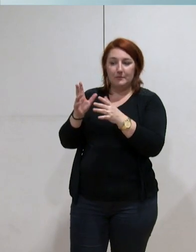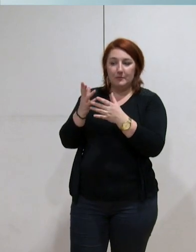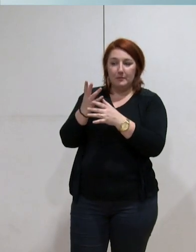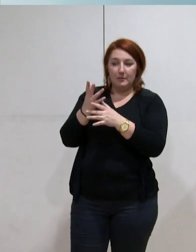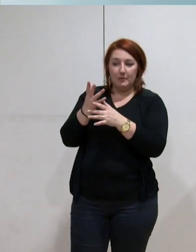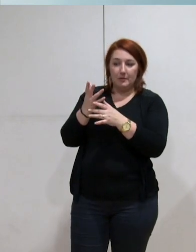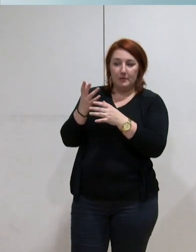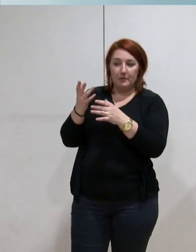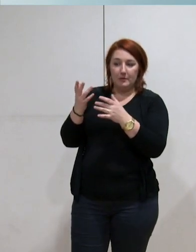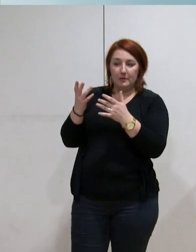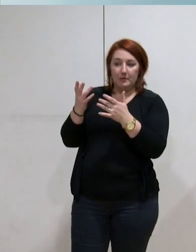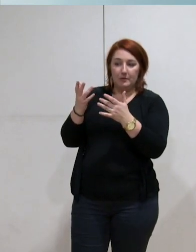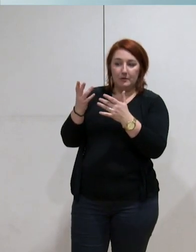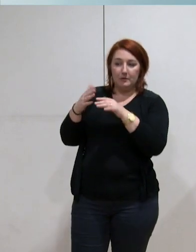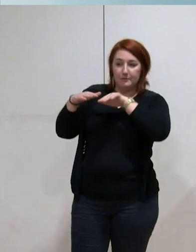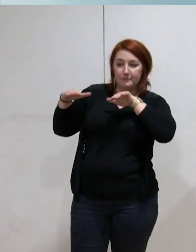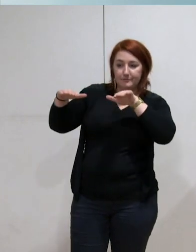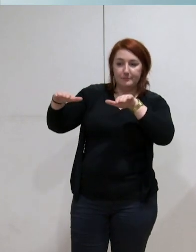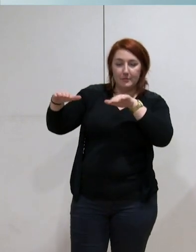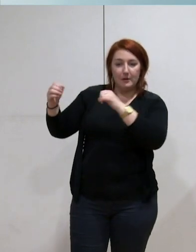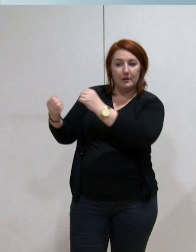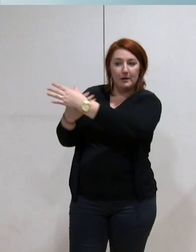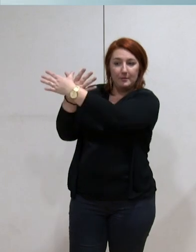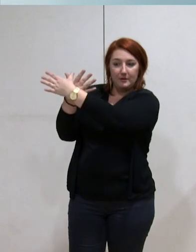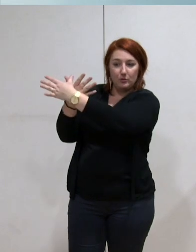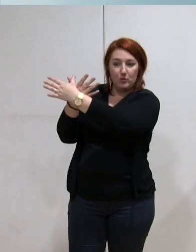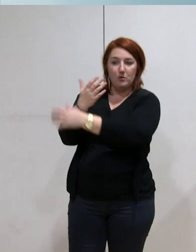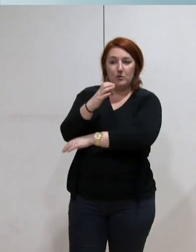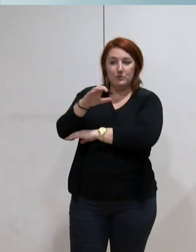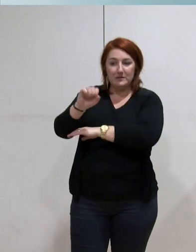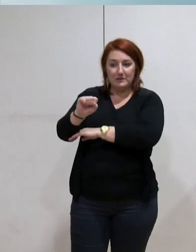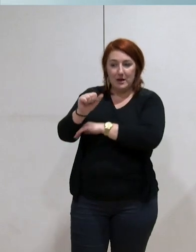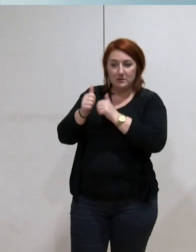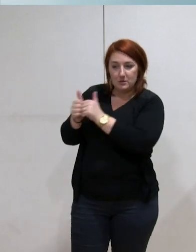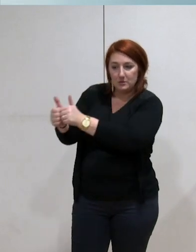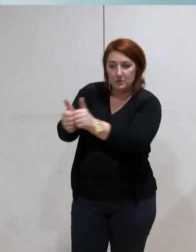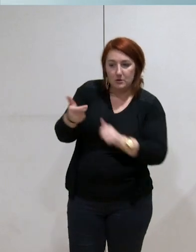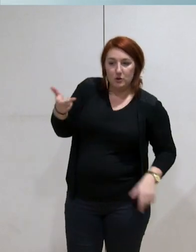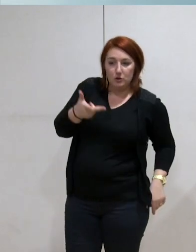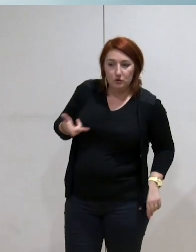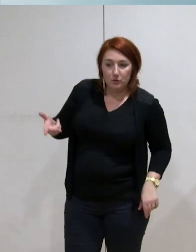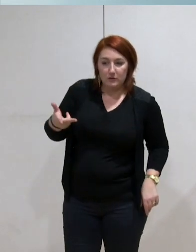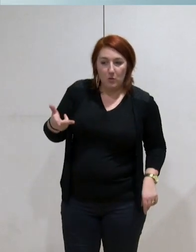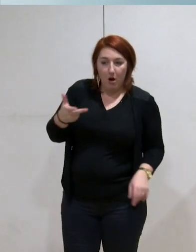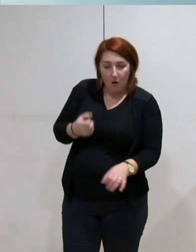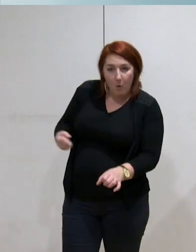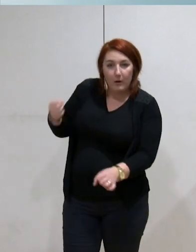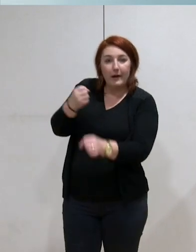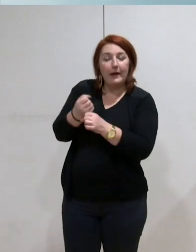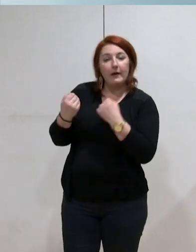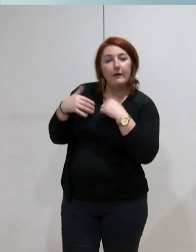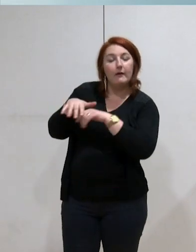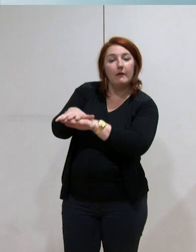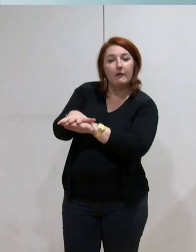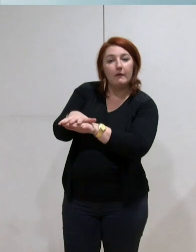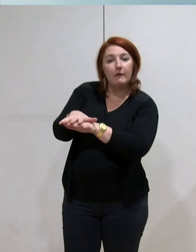avec à la fois la métropole et et le CCS il nous semblait effectivement important